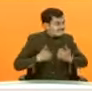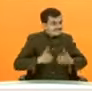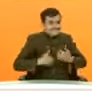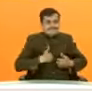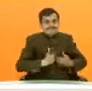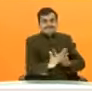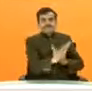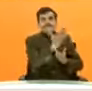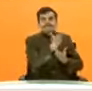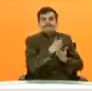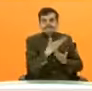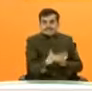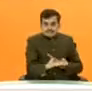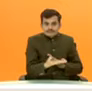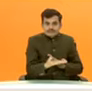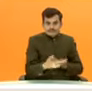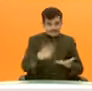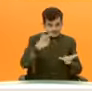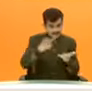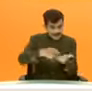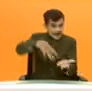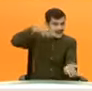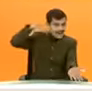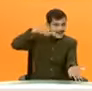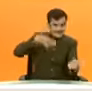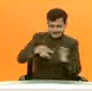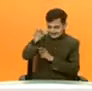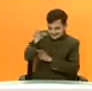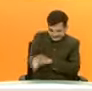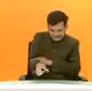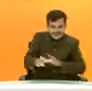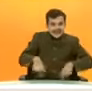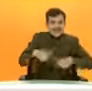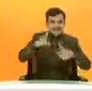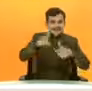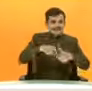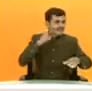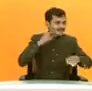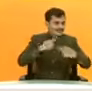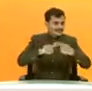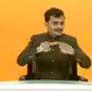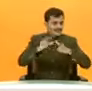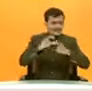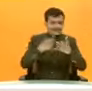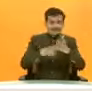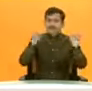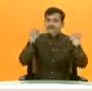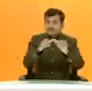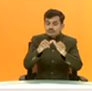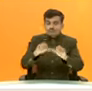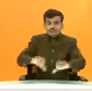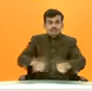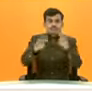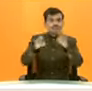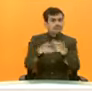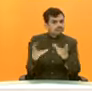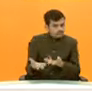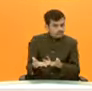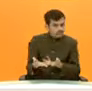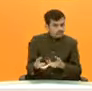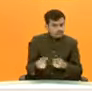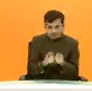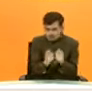है। राजस्थान में जितेंद्र सिंह राणावत को लीची उगाने में सफलता मिली है। ये सभी